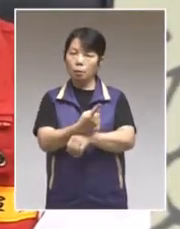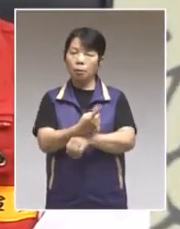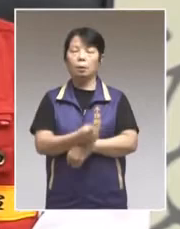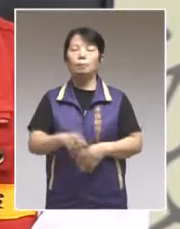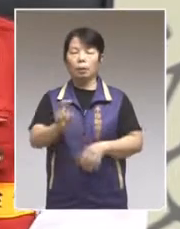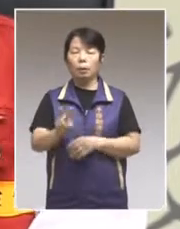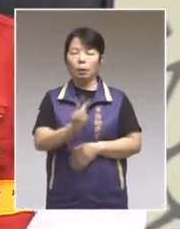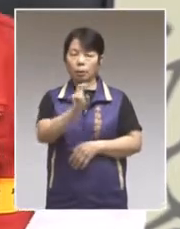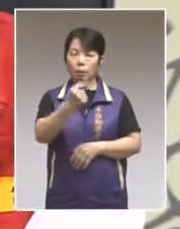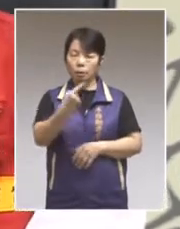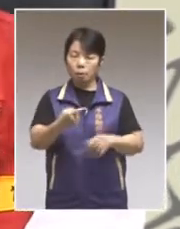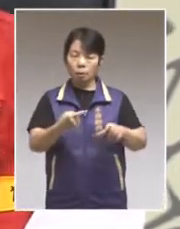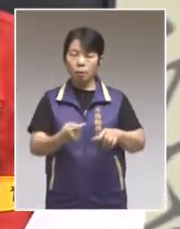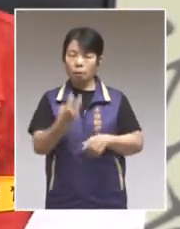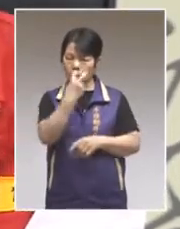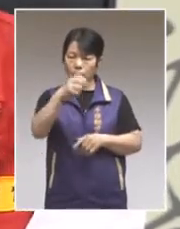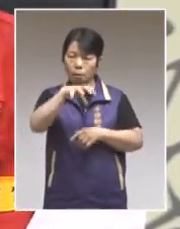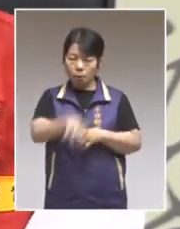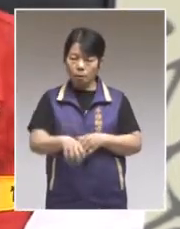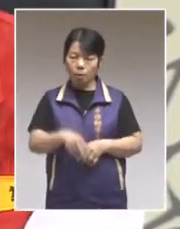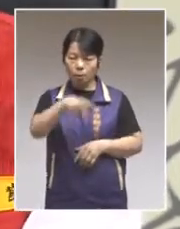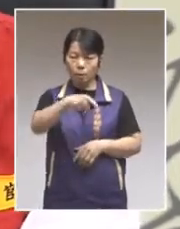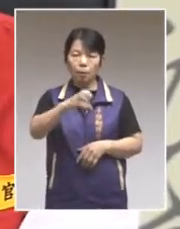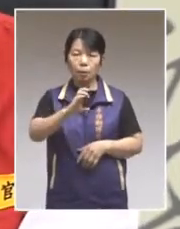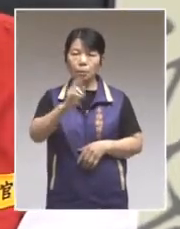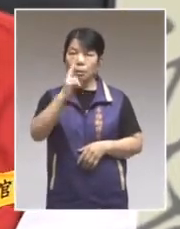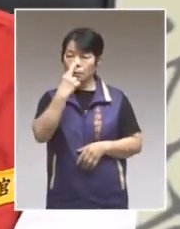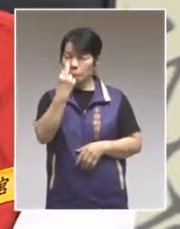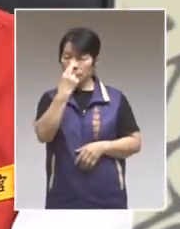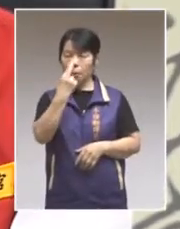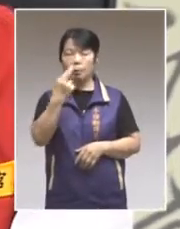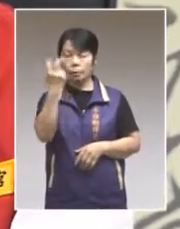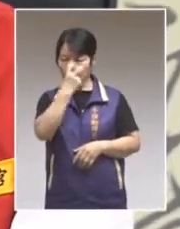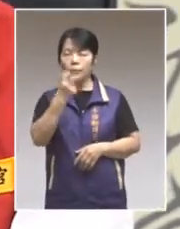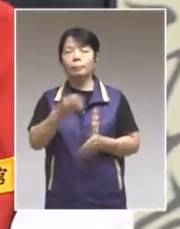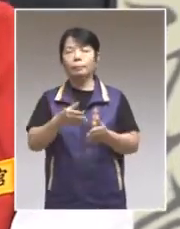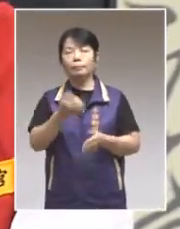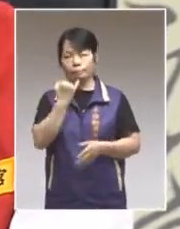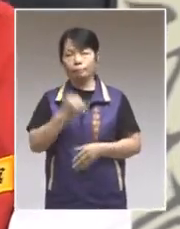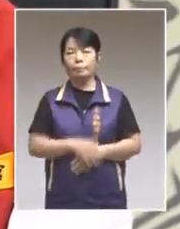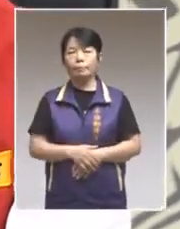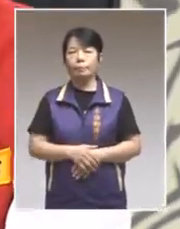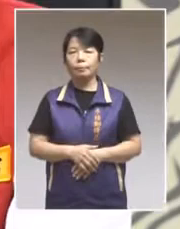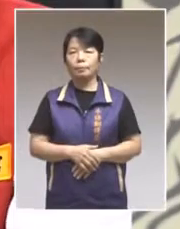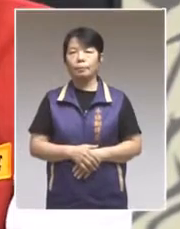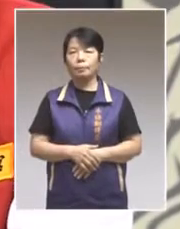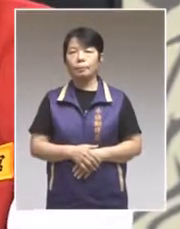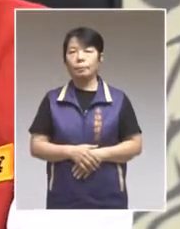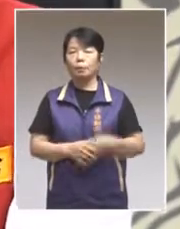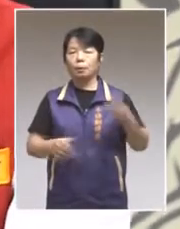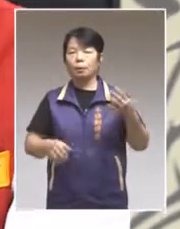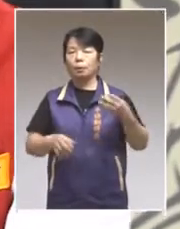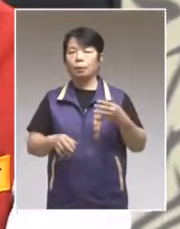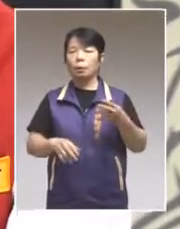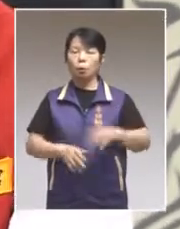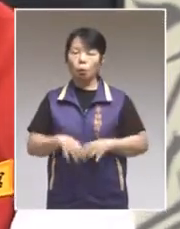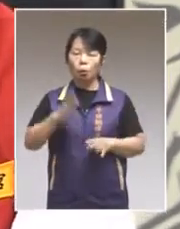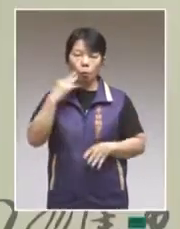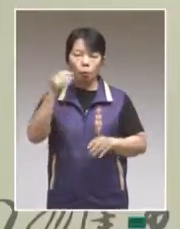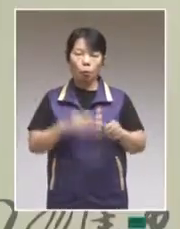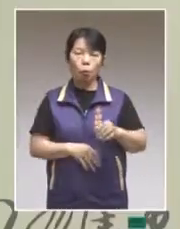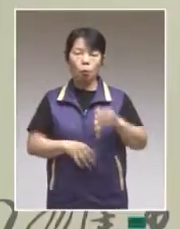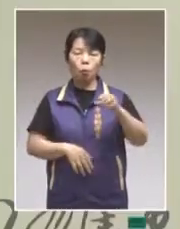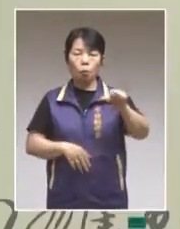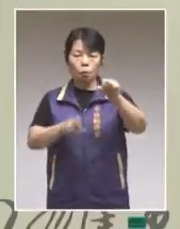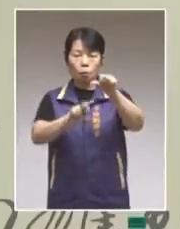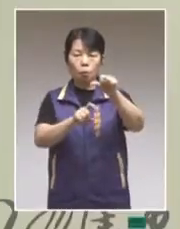检站来进行 PCR 的采检。好，那12号假如规定有改，好，譬如说用